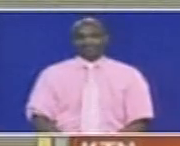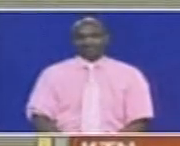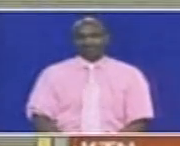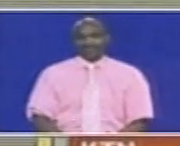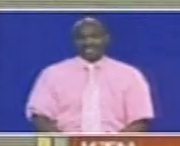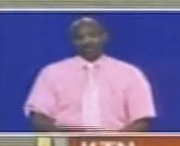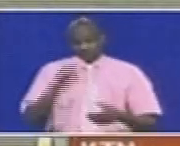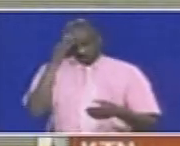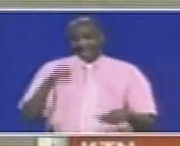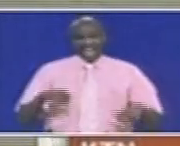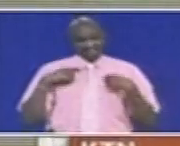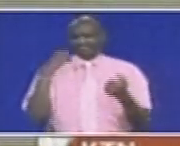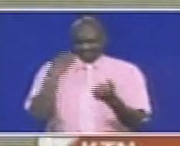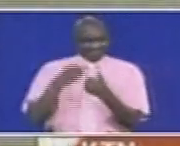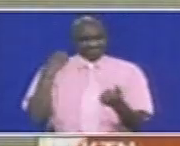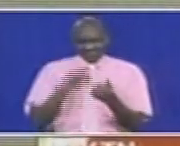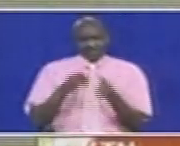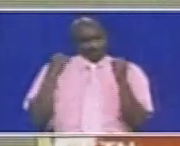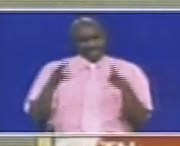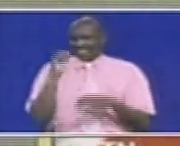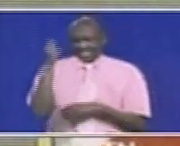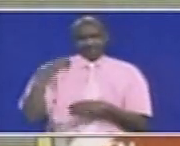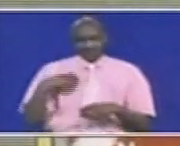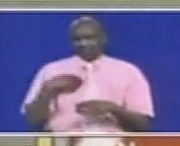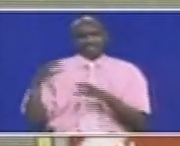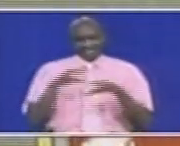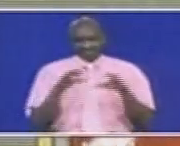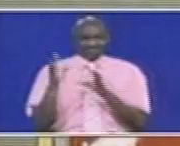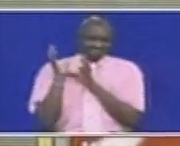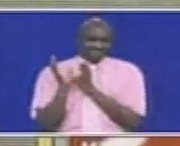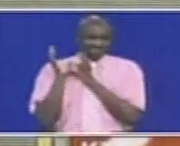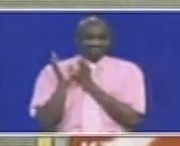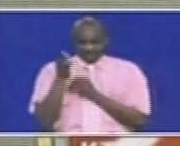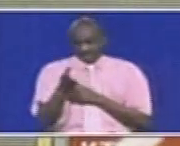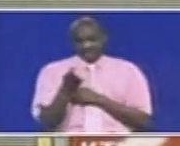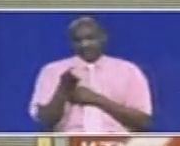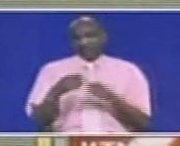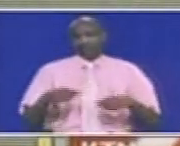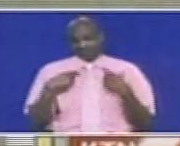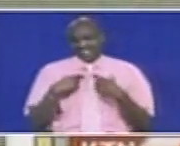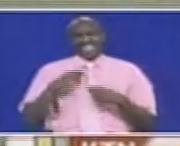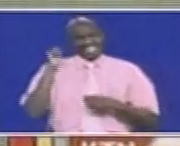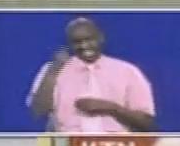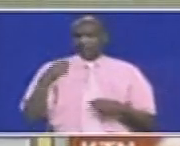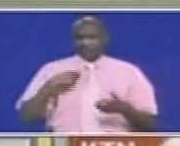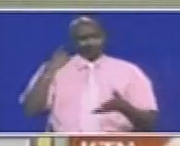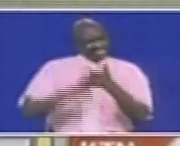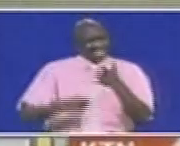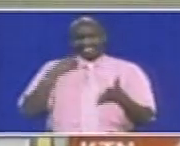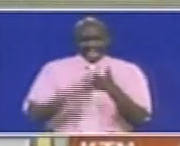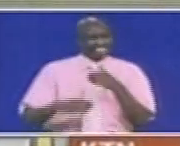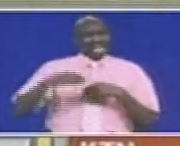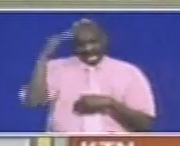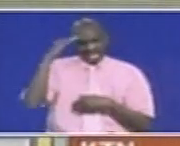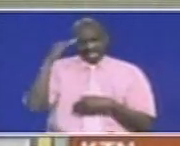Gharama kuu ya maisha imekuwa ni pigo kwa kila Mkenya. Kinaya kikuu ni kwamba Wakenya hutozwa ushuru mkubwa ambao